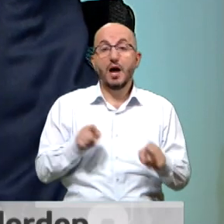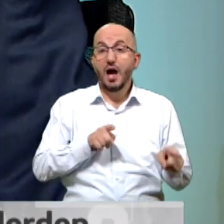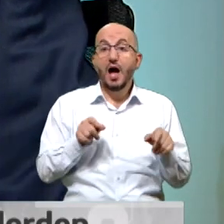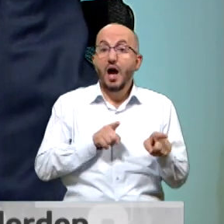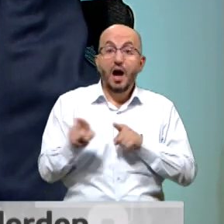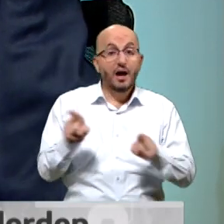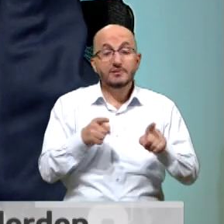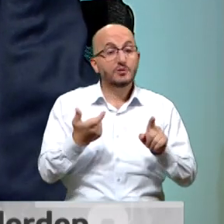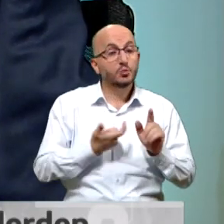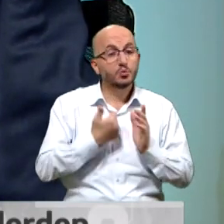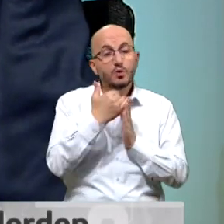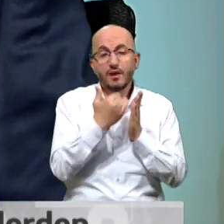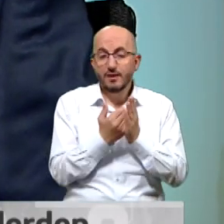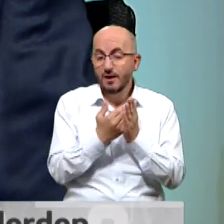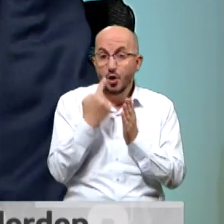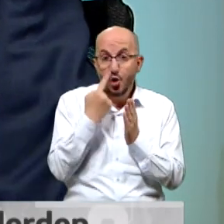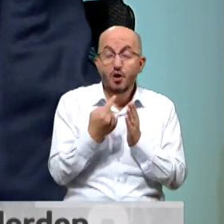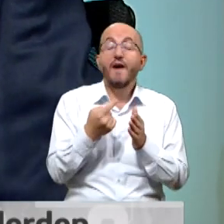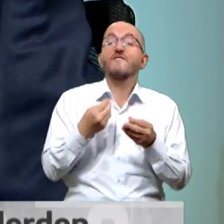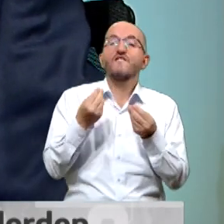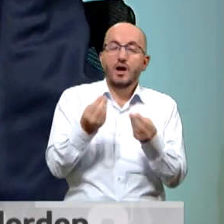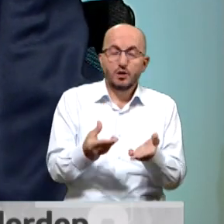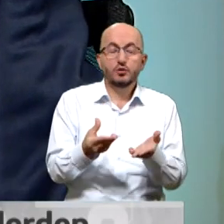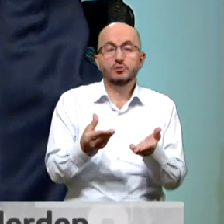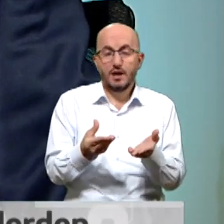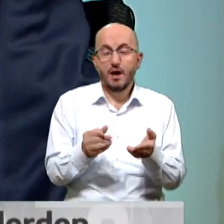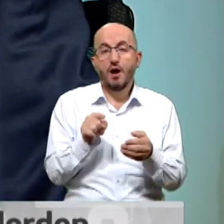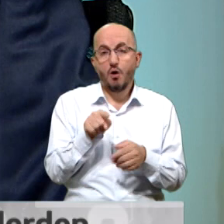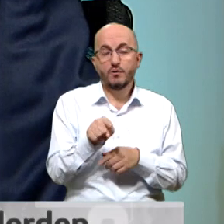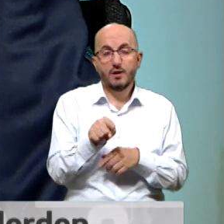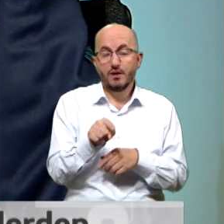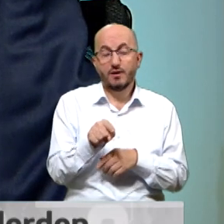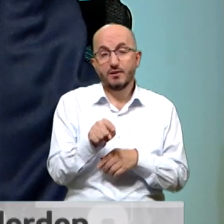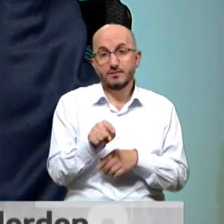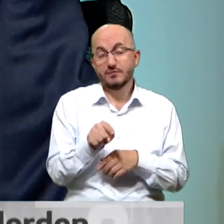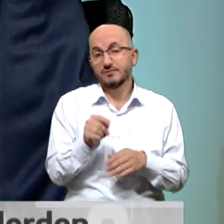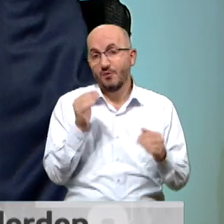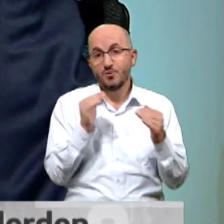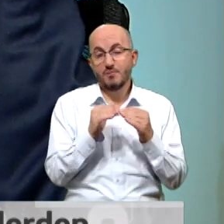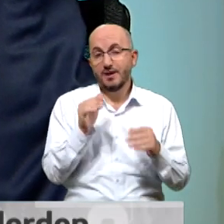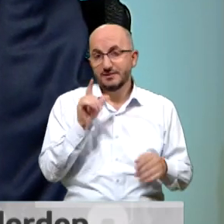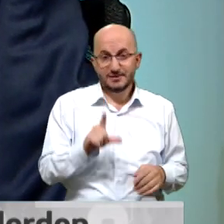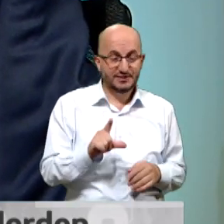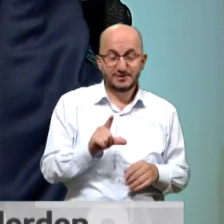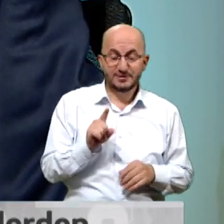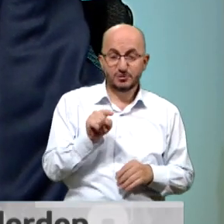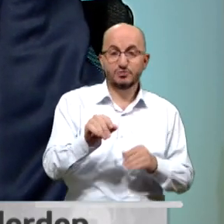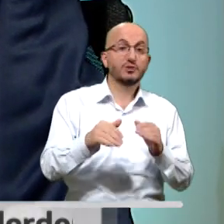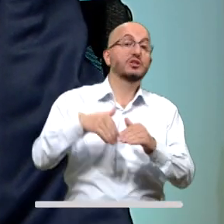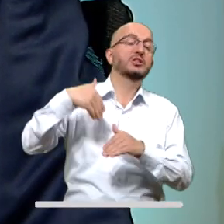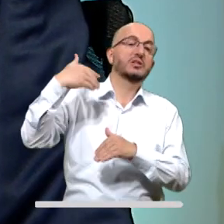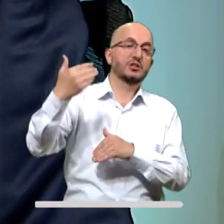şartlarda kullanmasını uygun görüyorsa bu onun şartlara uymak gerekir. Evet, onun dışına